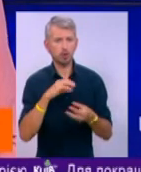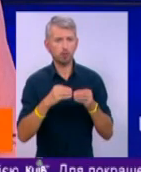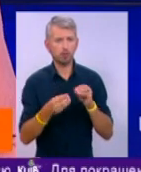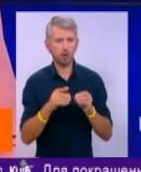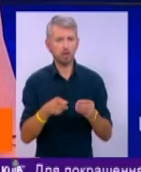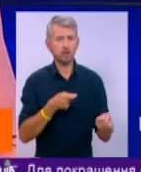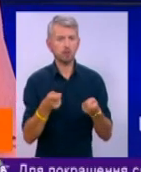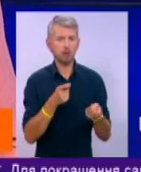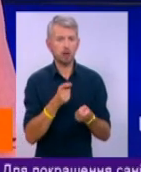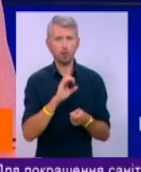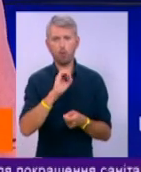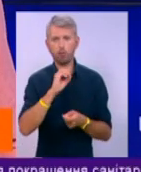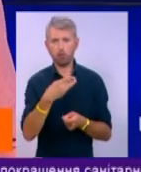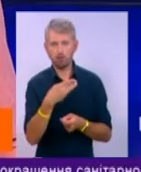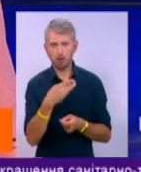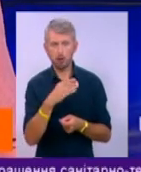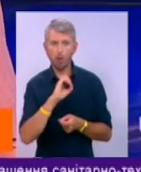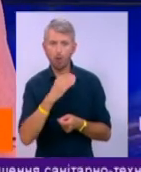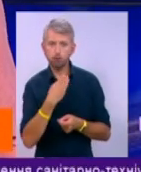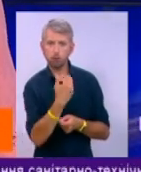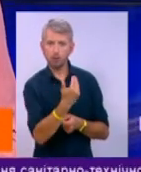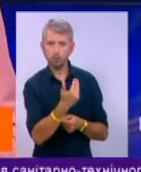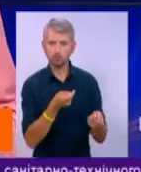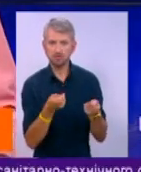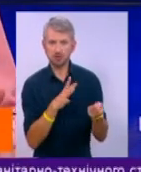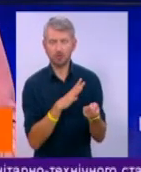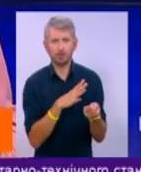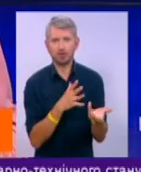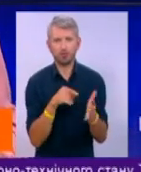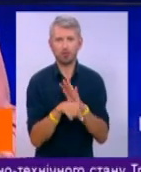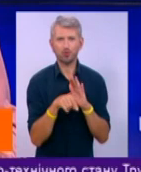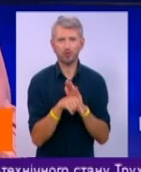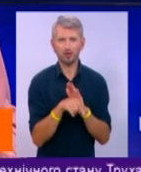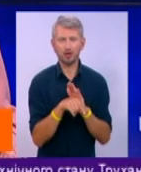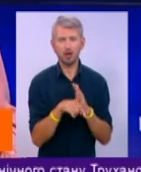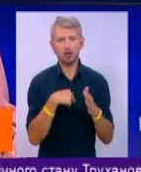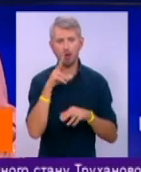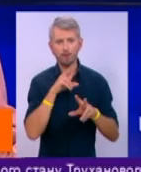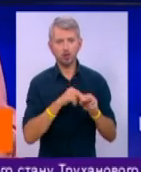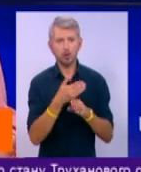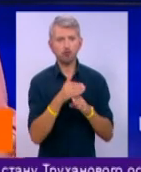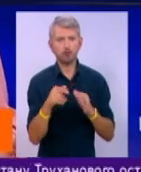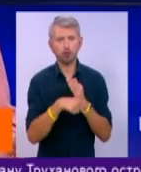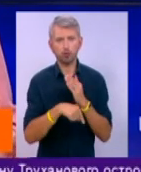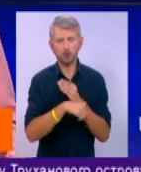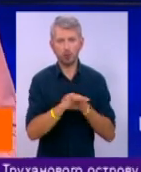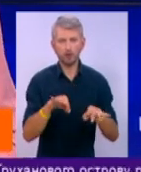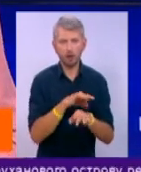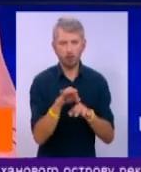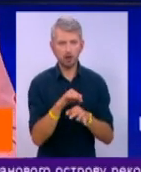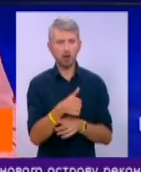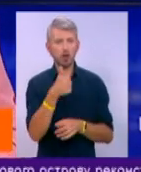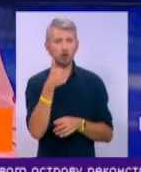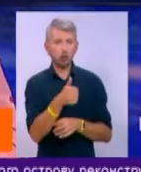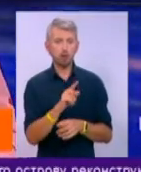з адміністрацією Обами. Тобто адміністрація Обами тут, по суті, була, ну, до певної міри, я вважаю, частиною корупційних схем. Ага, добре, що